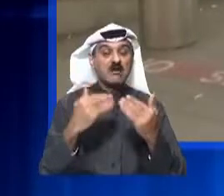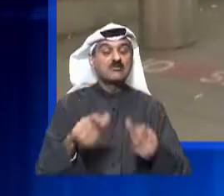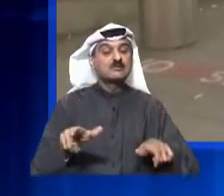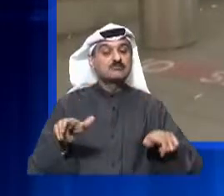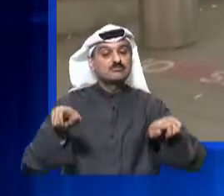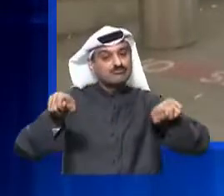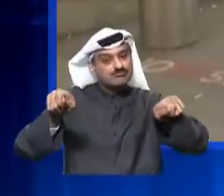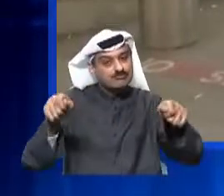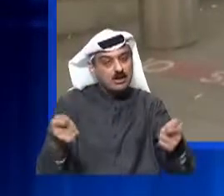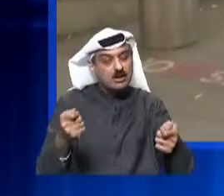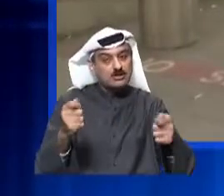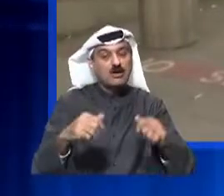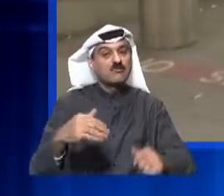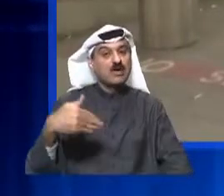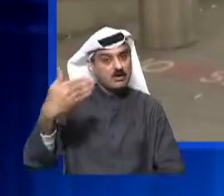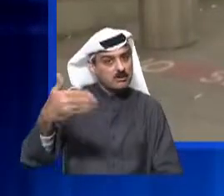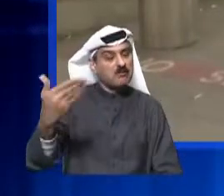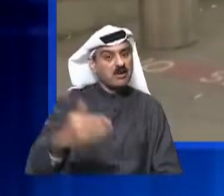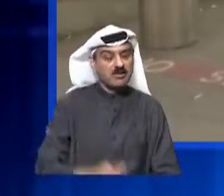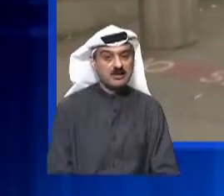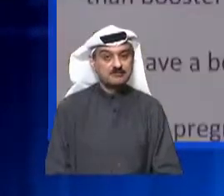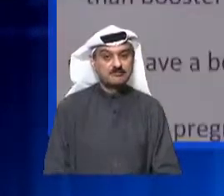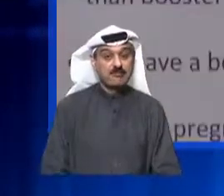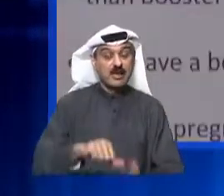كان في الفترات من قبل. الرئيس الوزراء